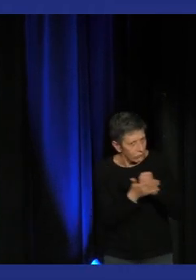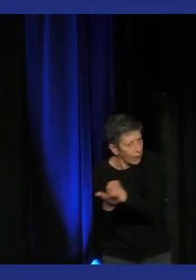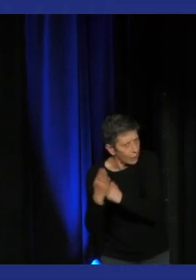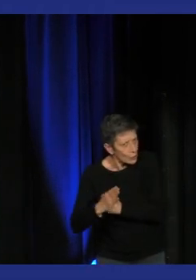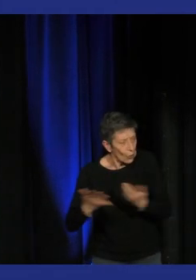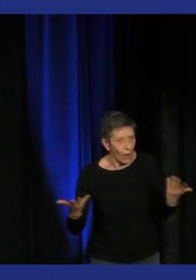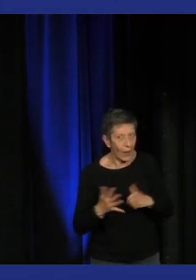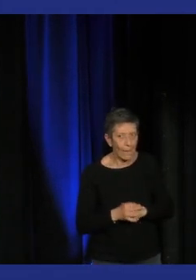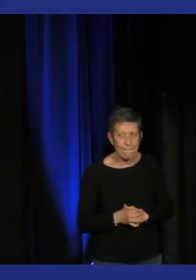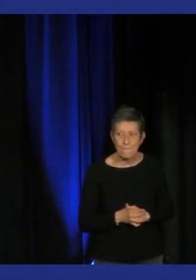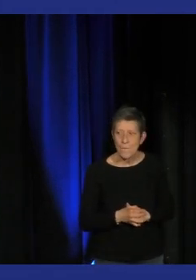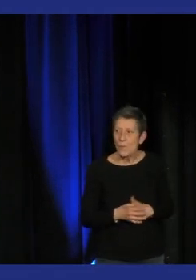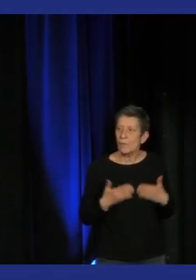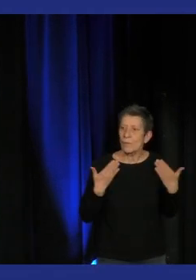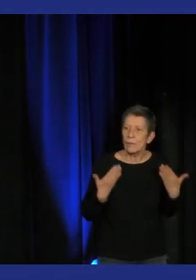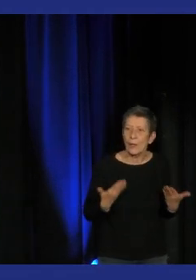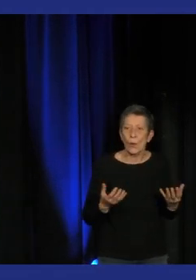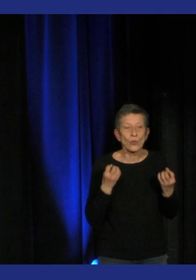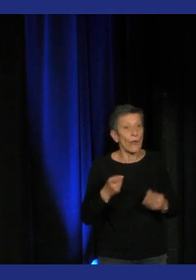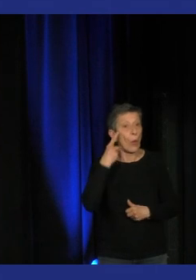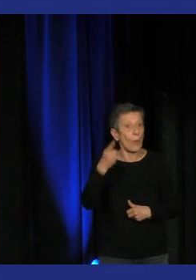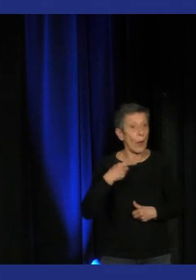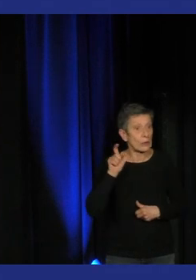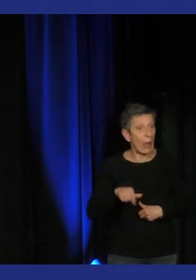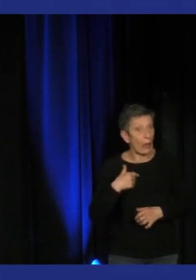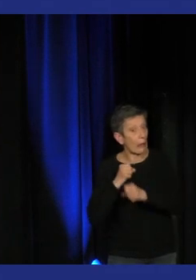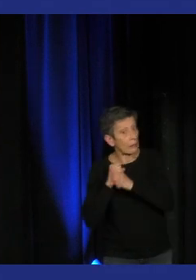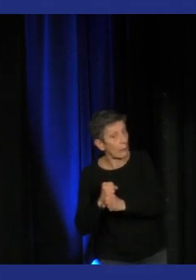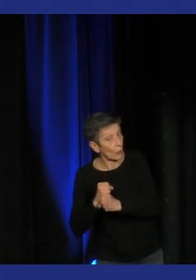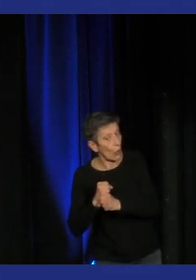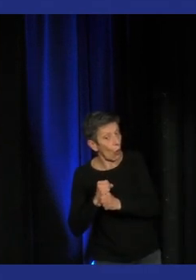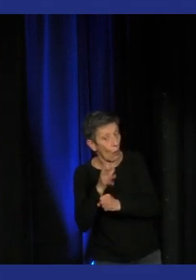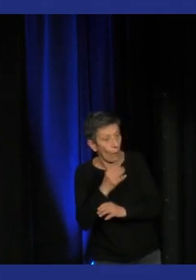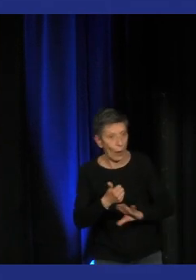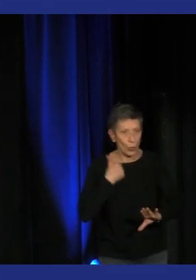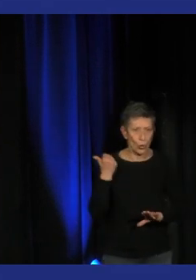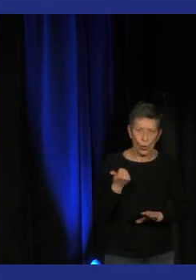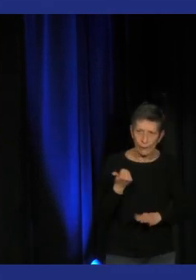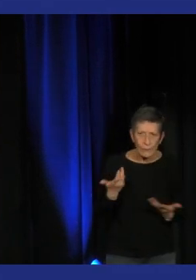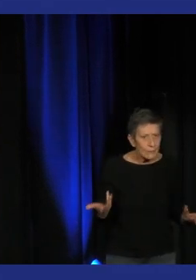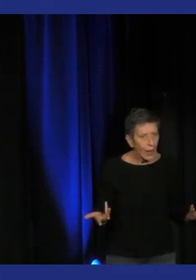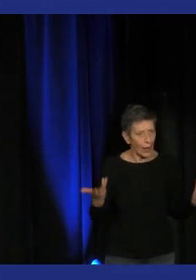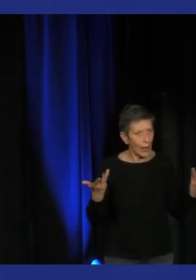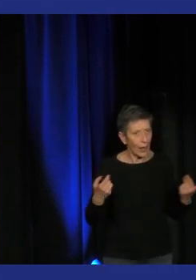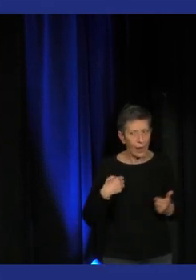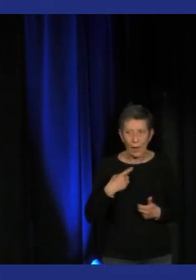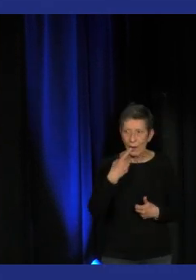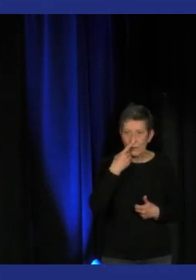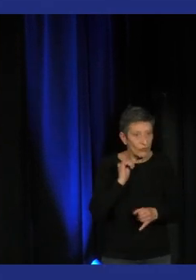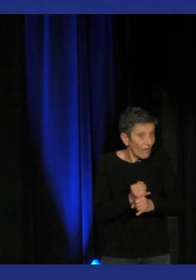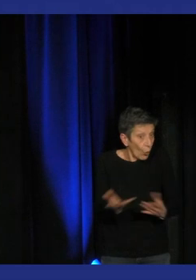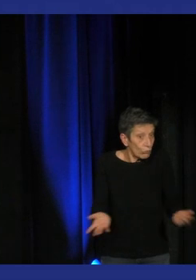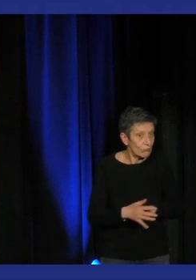j'ai l'impression que maintenant, on a tendance à penser que si on est dépendant, on ne peut pas être autonome. Et alors que, enfin, moi, je trouve ça plutôt